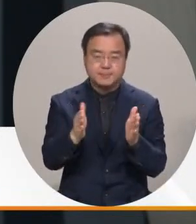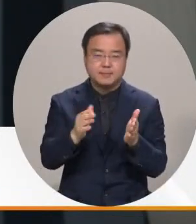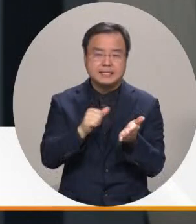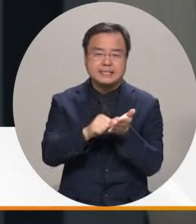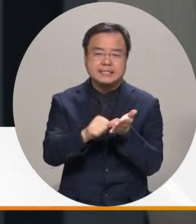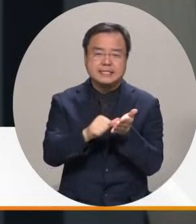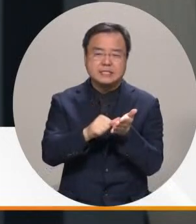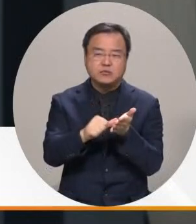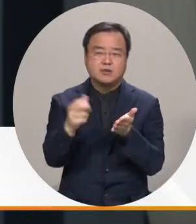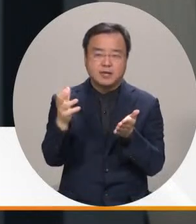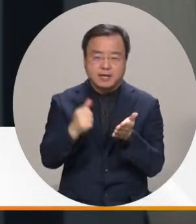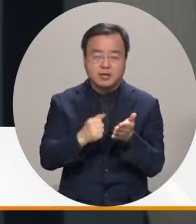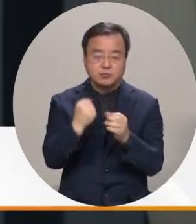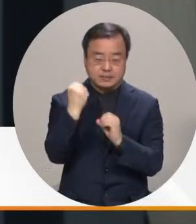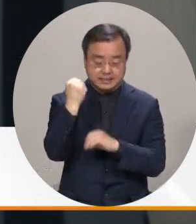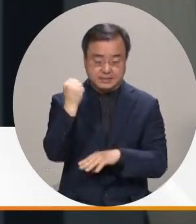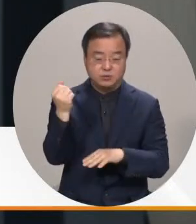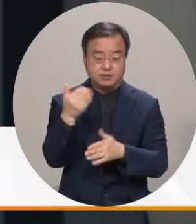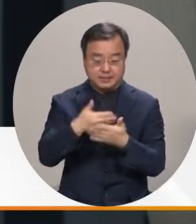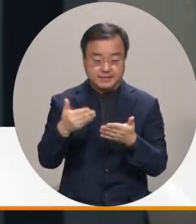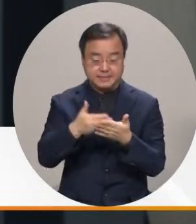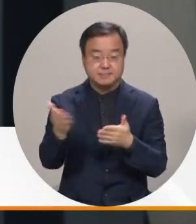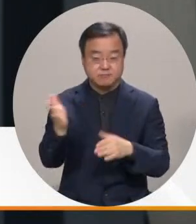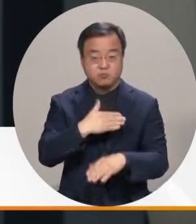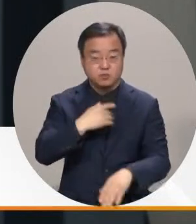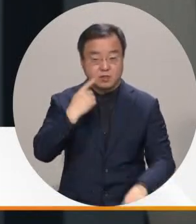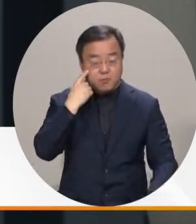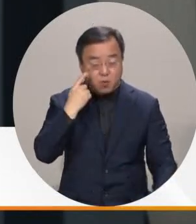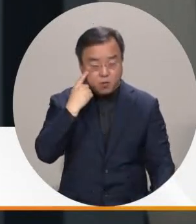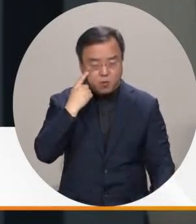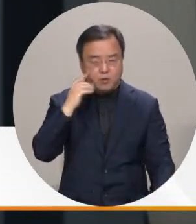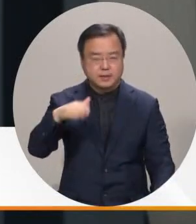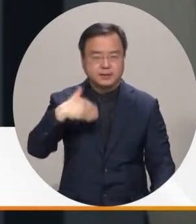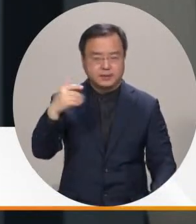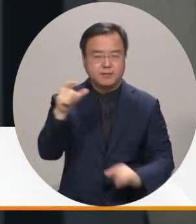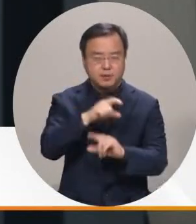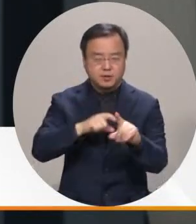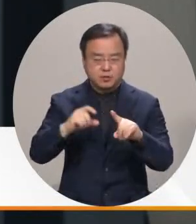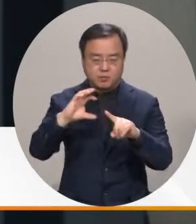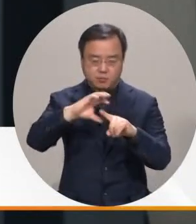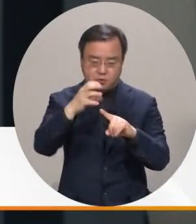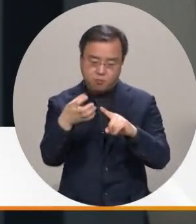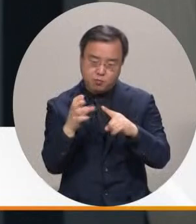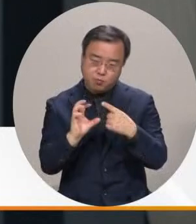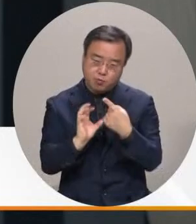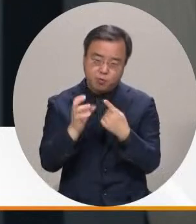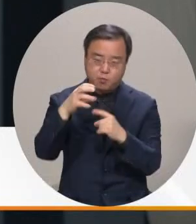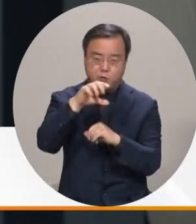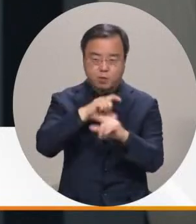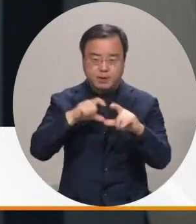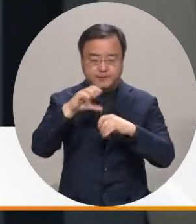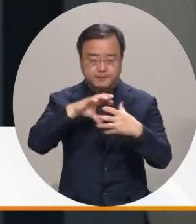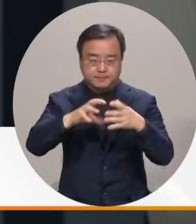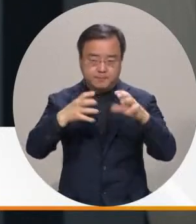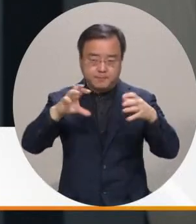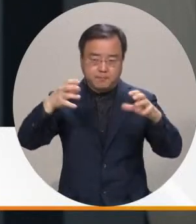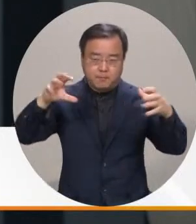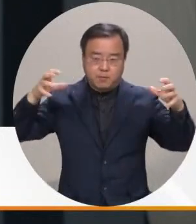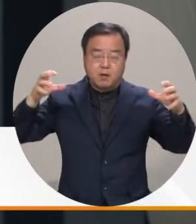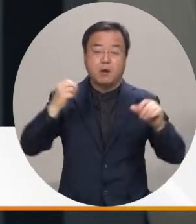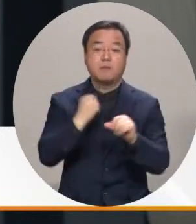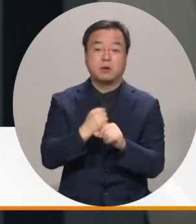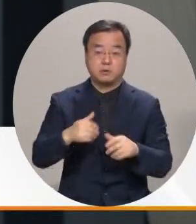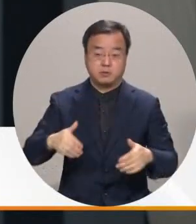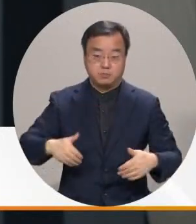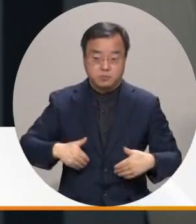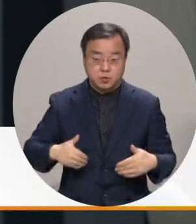거야라는 생각으로요 시작을 먼저 하셔야 되고요 거기서 이제 살을 붙여 나가는 방식으로 정교해 나가면 됩니다 그러니까